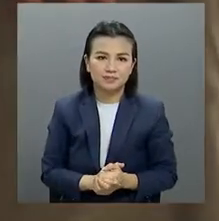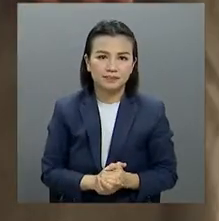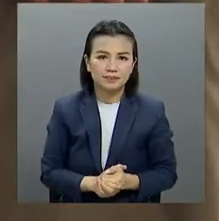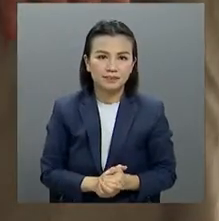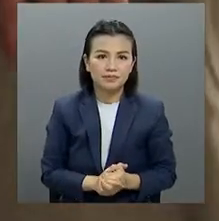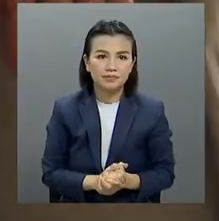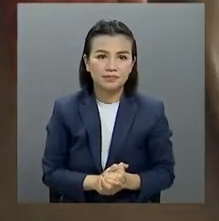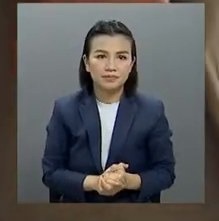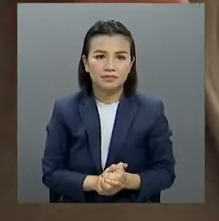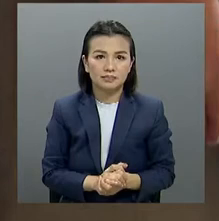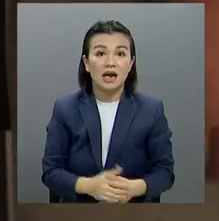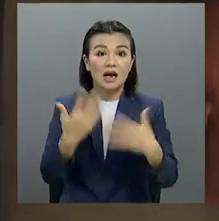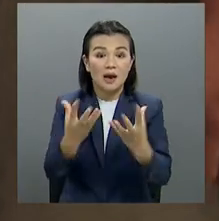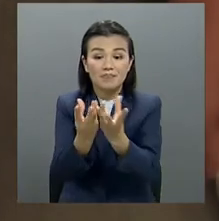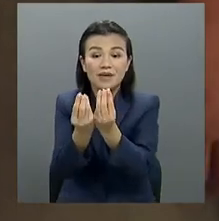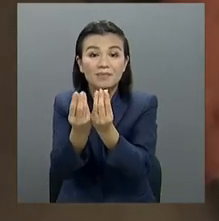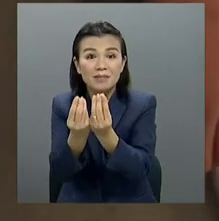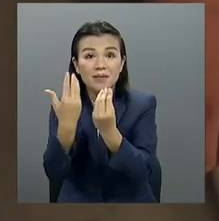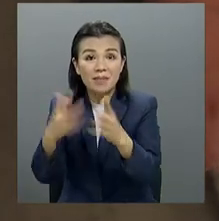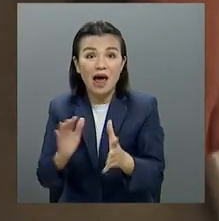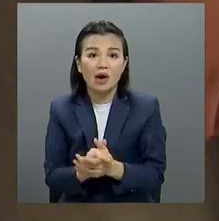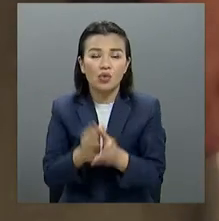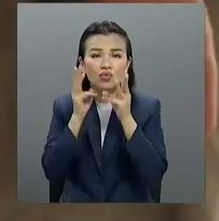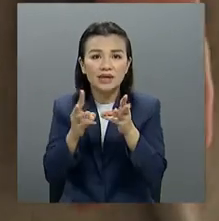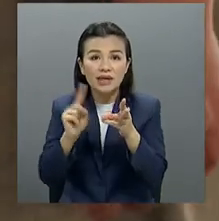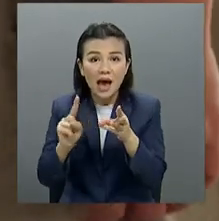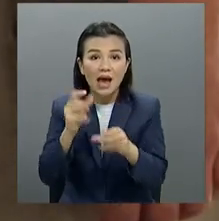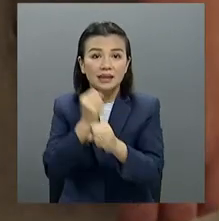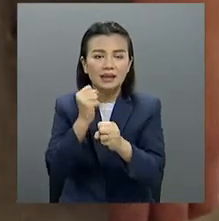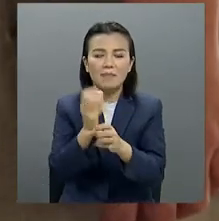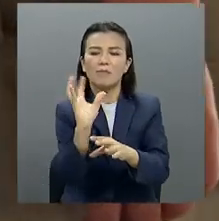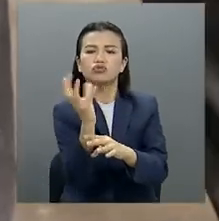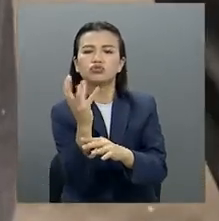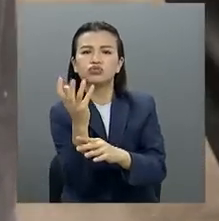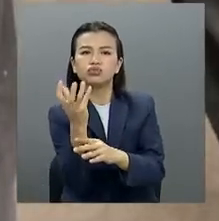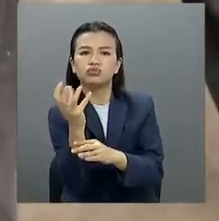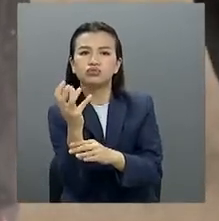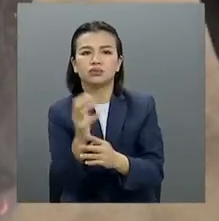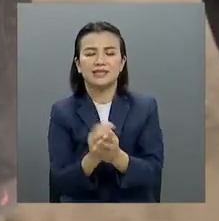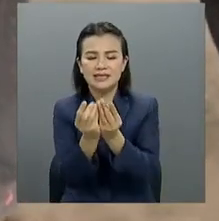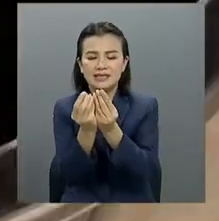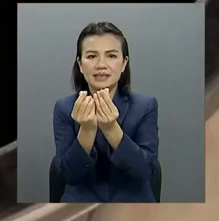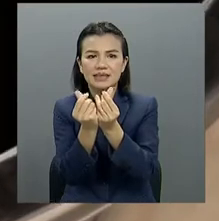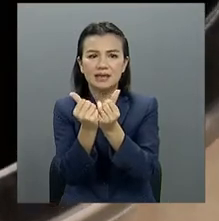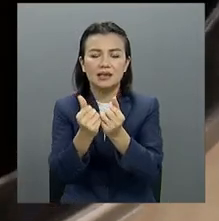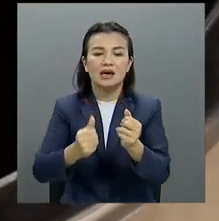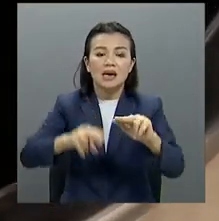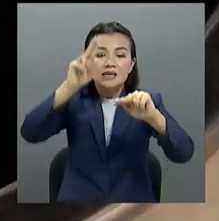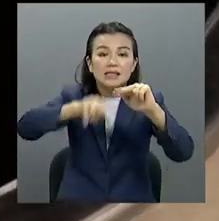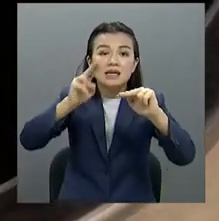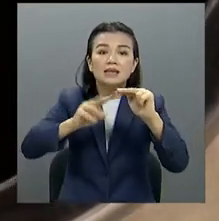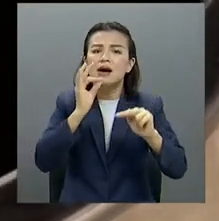และเมื่อหนังควายนั้นนิ่มจนได้ตีแล้วจึงนำหนังมาปั่นให้ละเอียดใส่เกลือลงไปเล็กน้อยเพื่อเพิ่มรสชาติให้แก่น้ำ